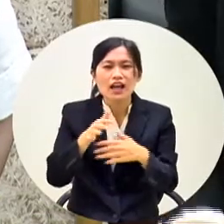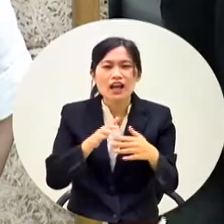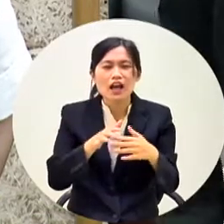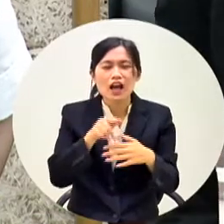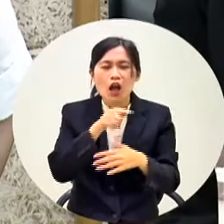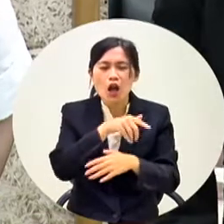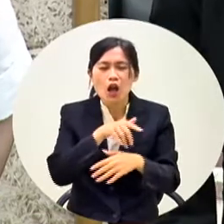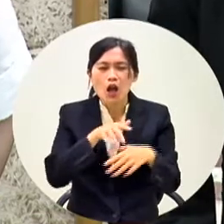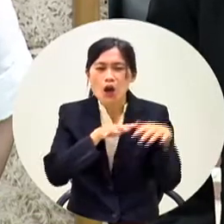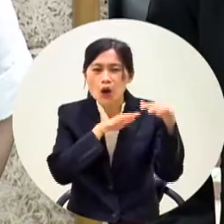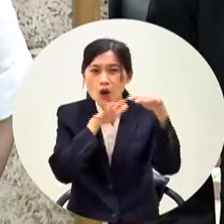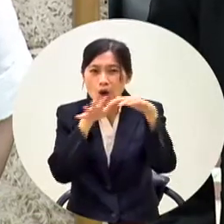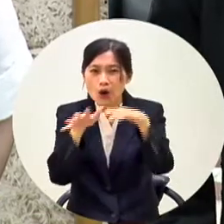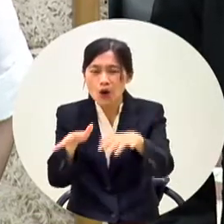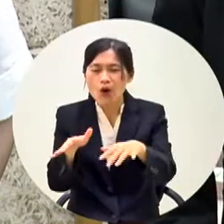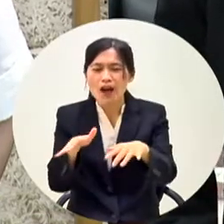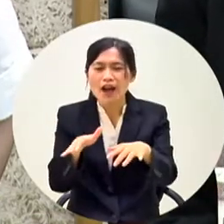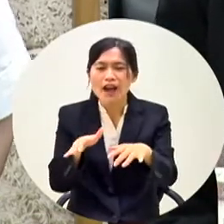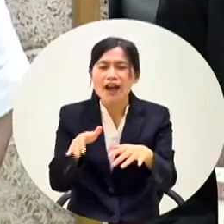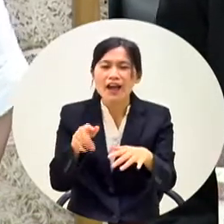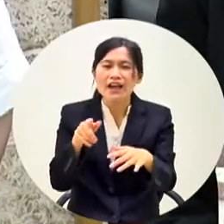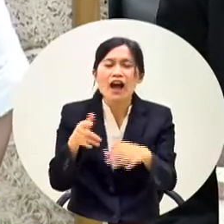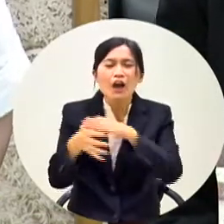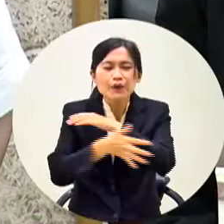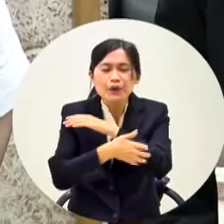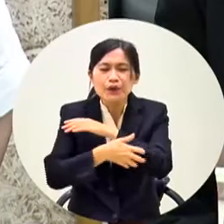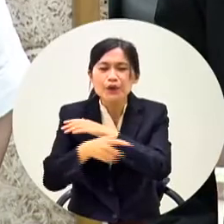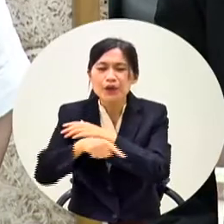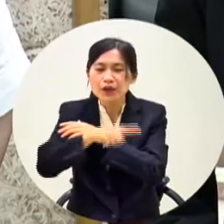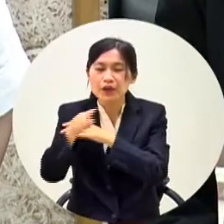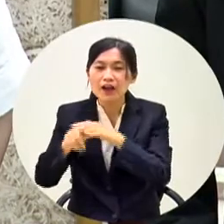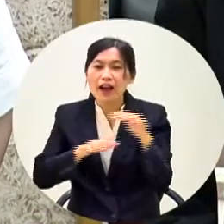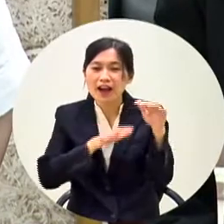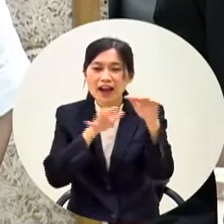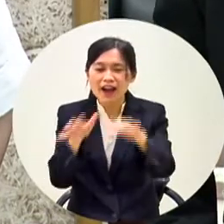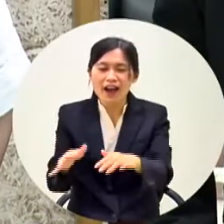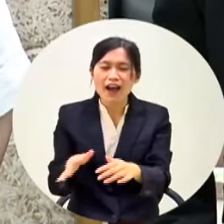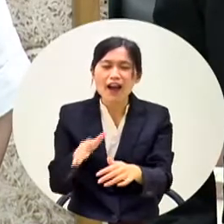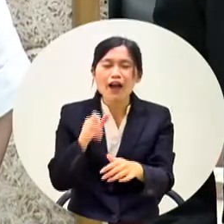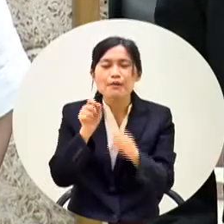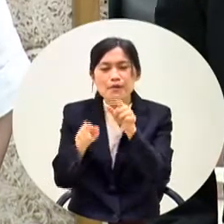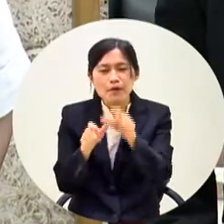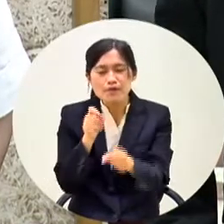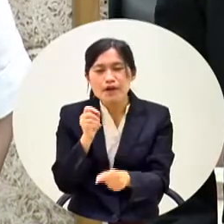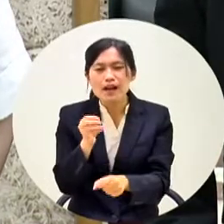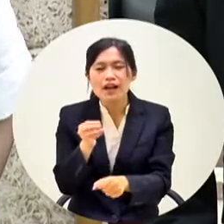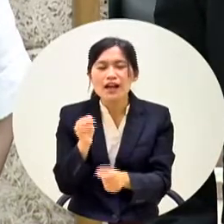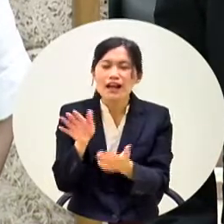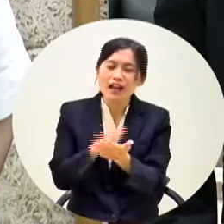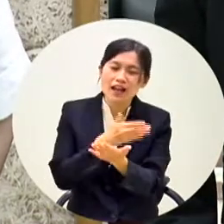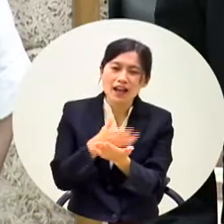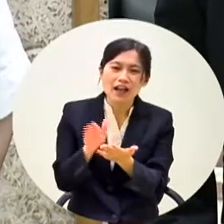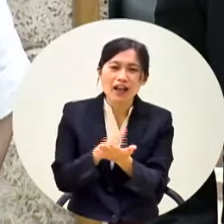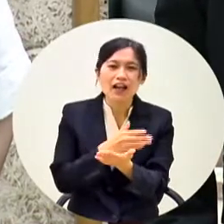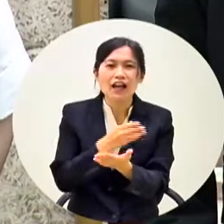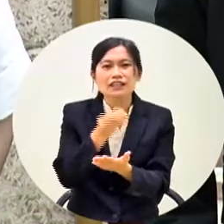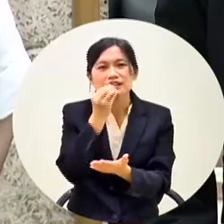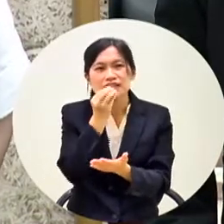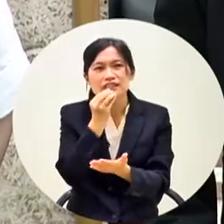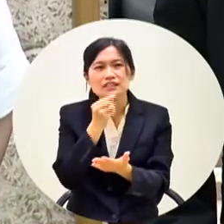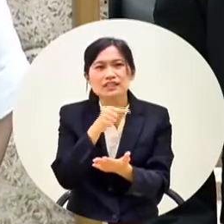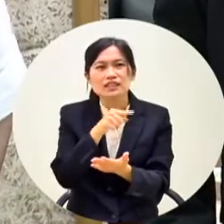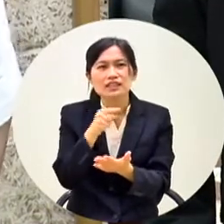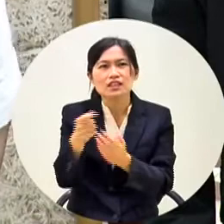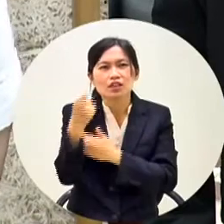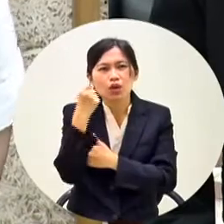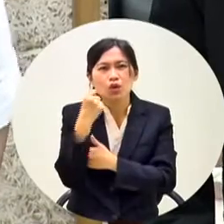是一个真好的休闲园区啦，哦，啊，请按局长哦，啊，迄、那个较积极哦，啊，看要哪类规划来